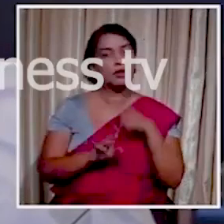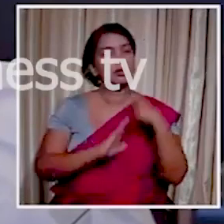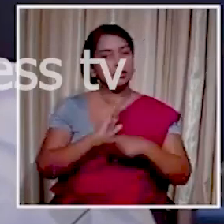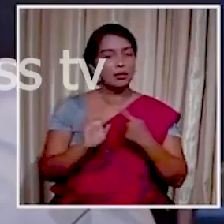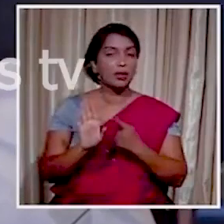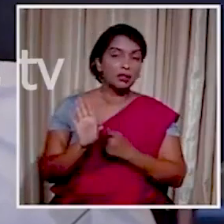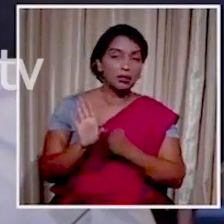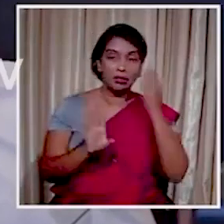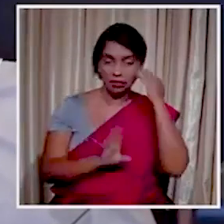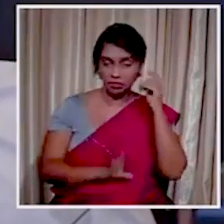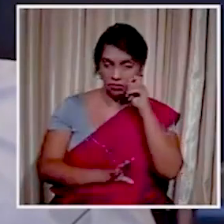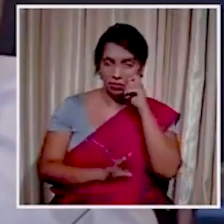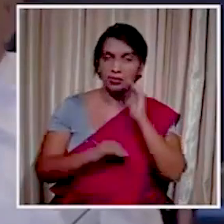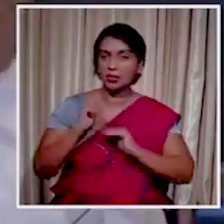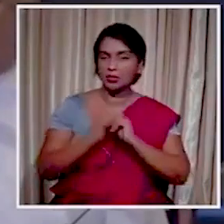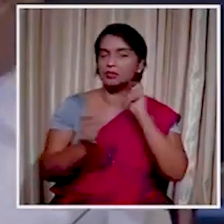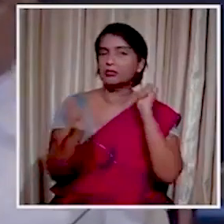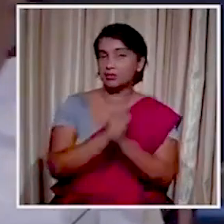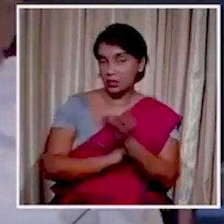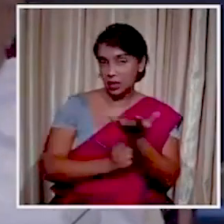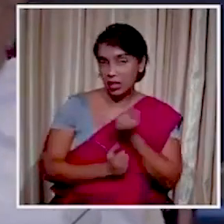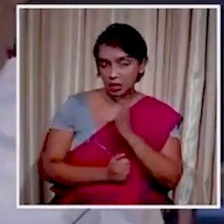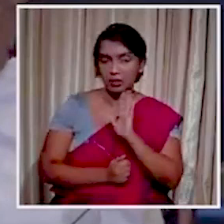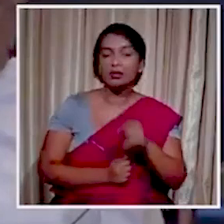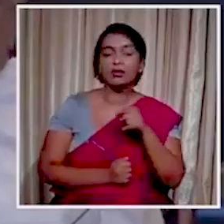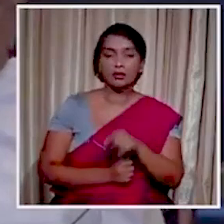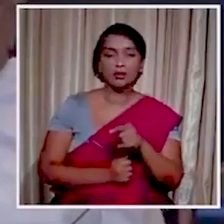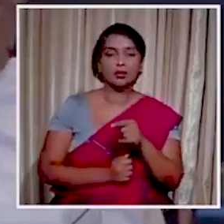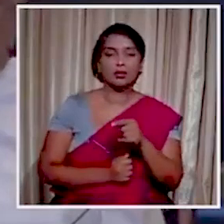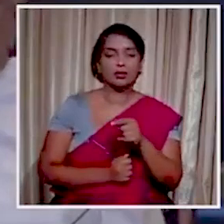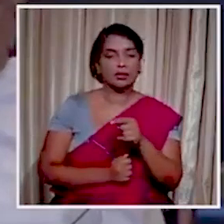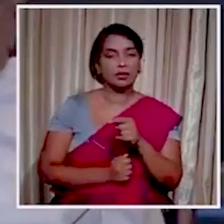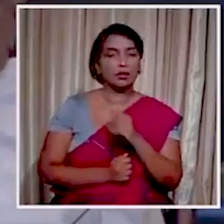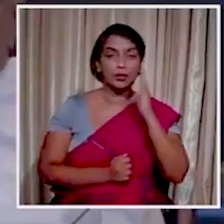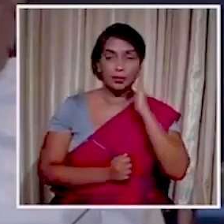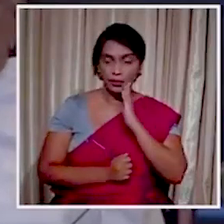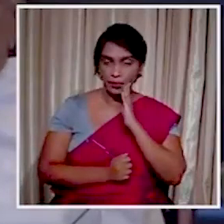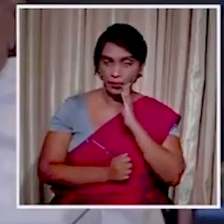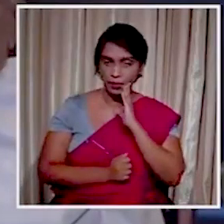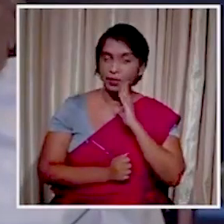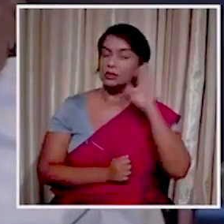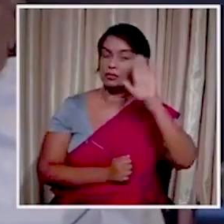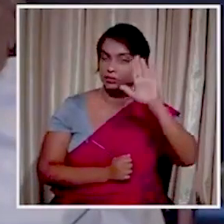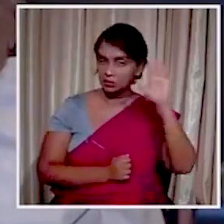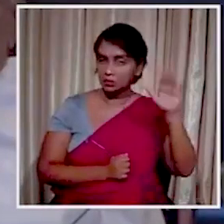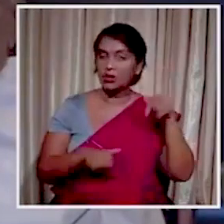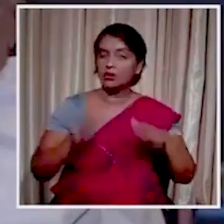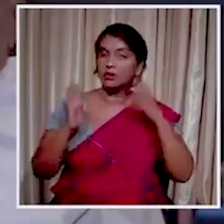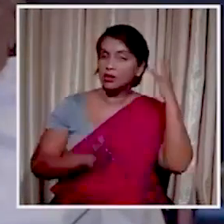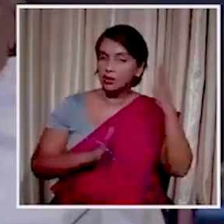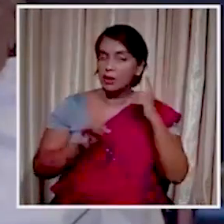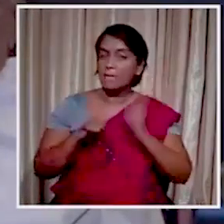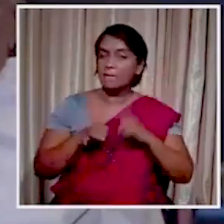තරුණ තරුණියන් ක්‍රමයෙන් වෙනසක් ඉල්ලනවා. අපිට විදේශ වශයෙන් අද ලෝකේ